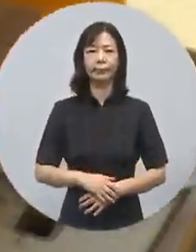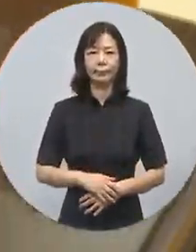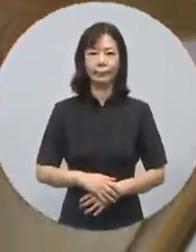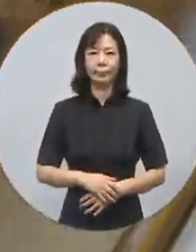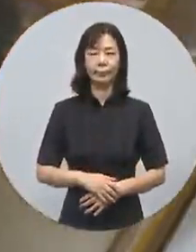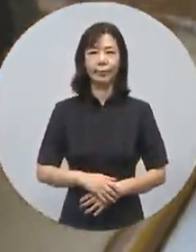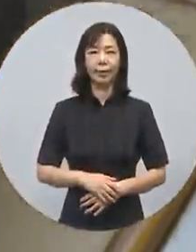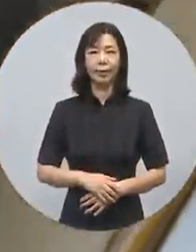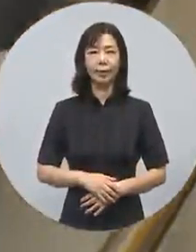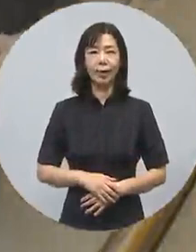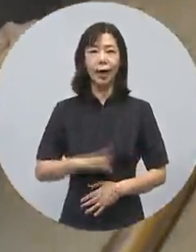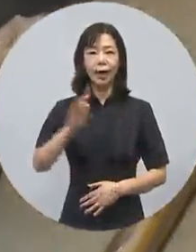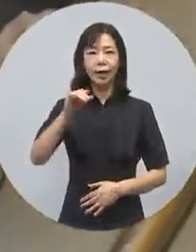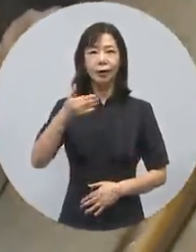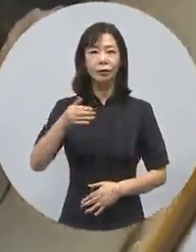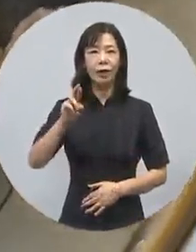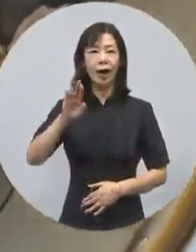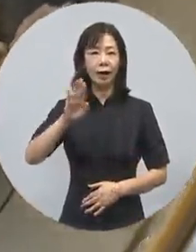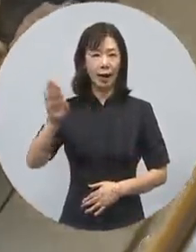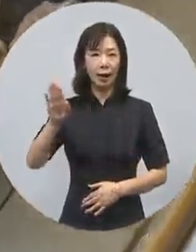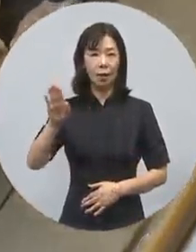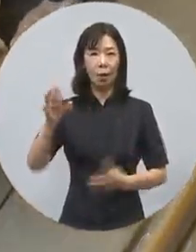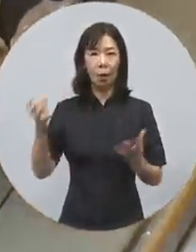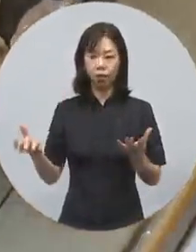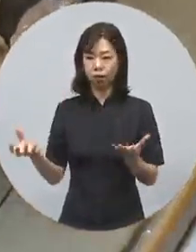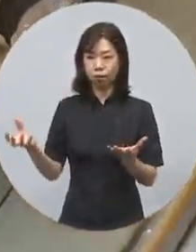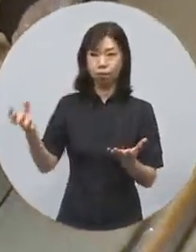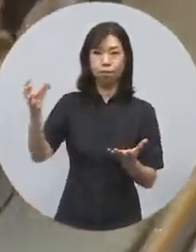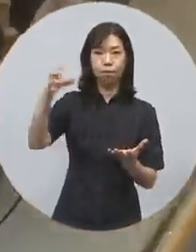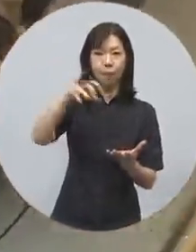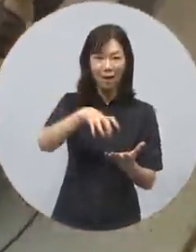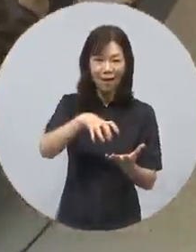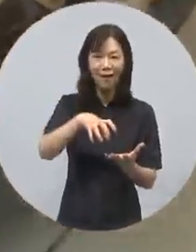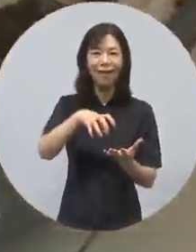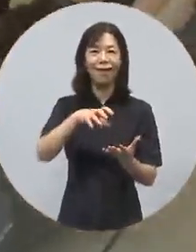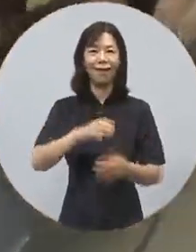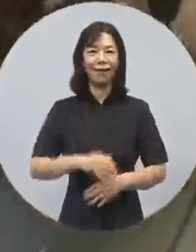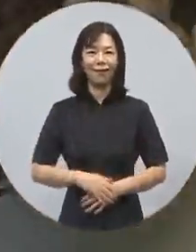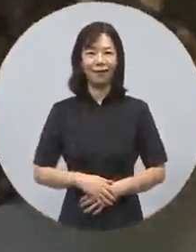次にキクラゲを入れていきます。 はい、これ全部入るんですね。 はい、